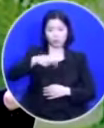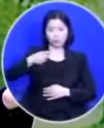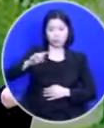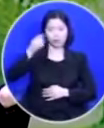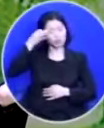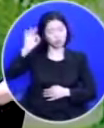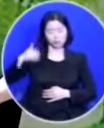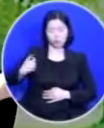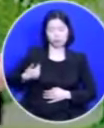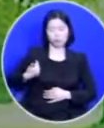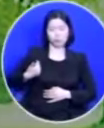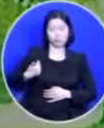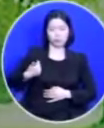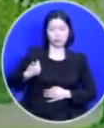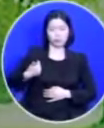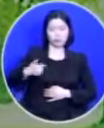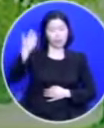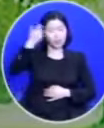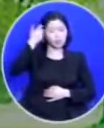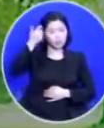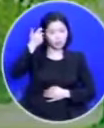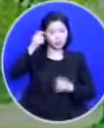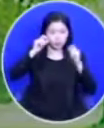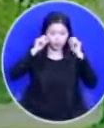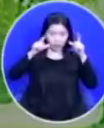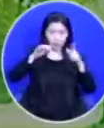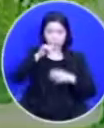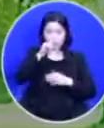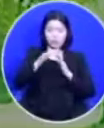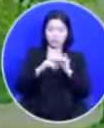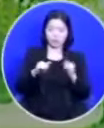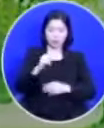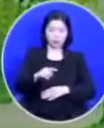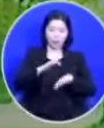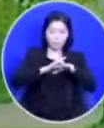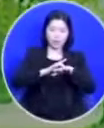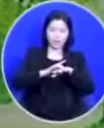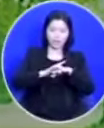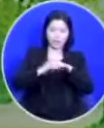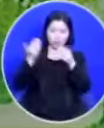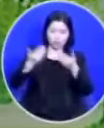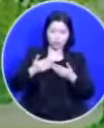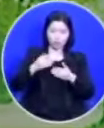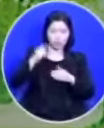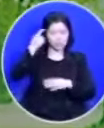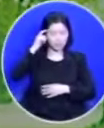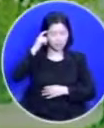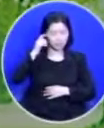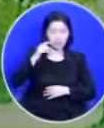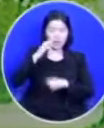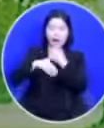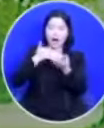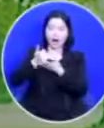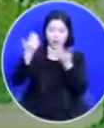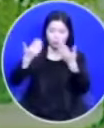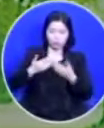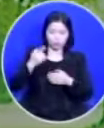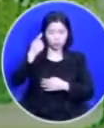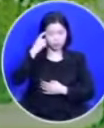못했어요 영적으로 깨어있는 사람은 이것이 마귀가 주는 생각인지 하나님이 주신 에 생각인지